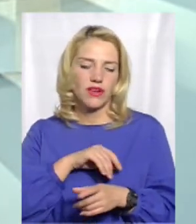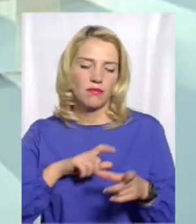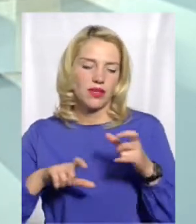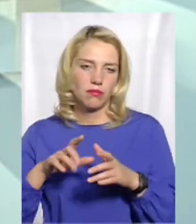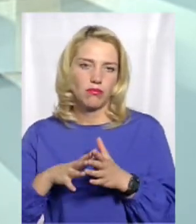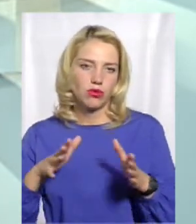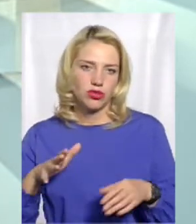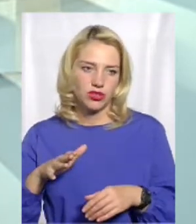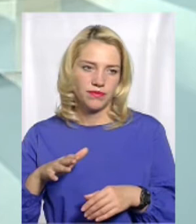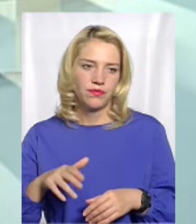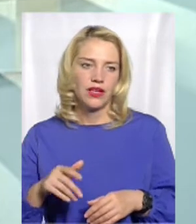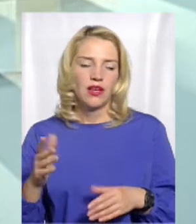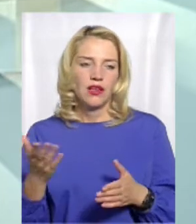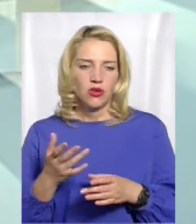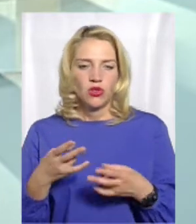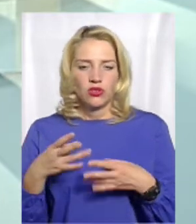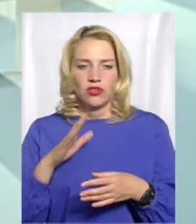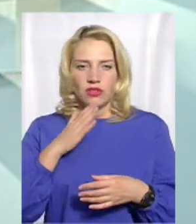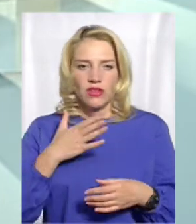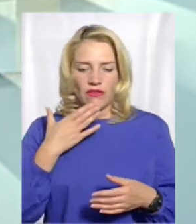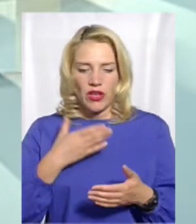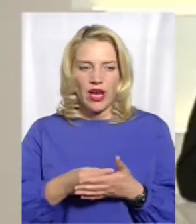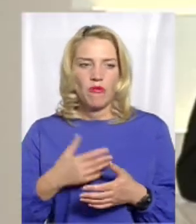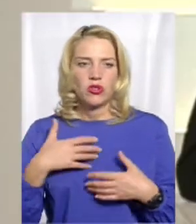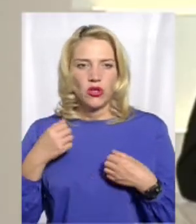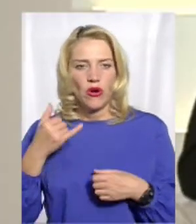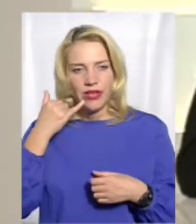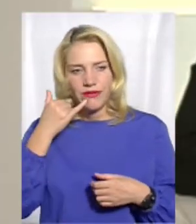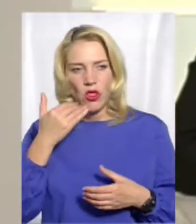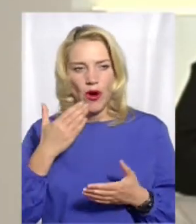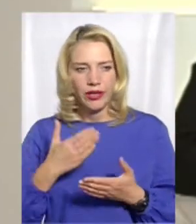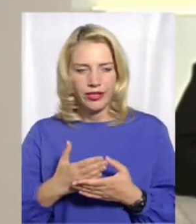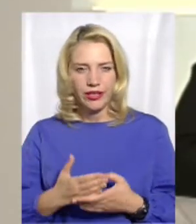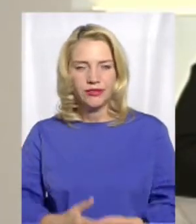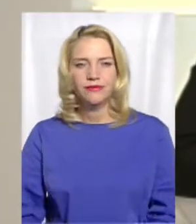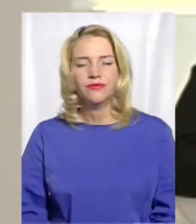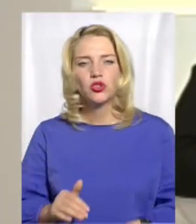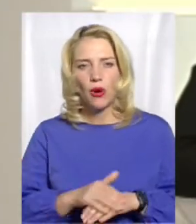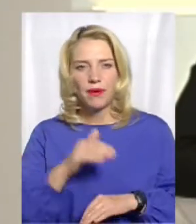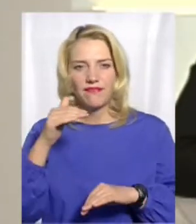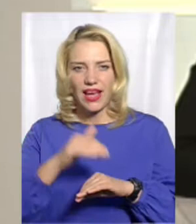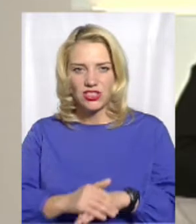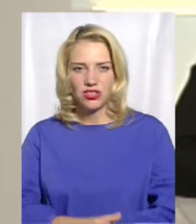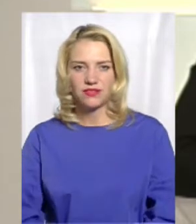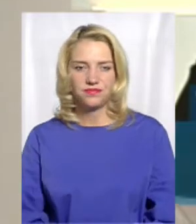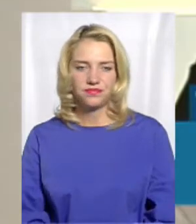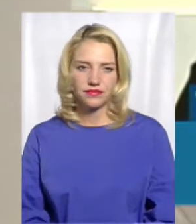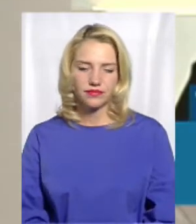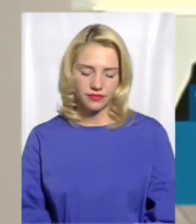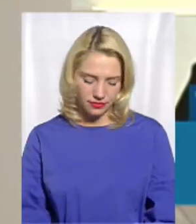потім, шкодячи своєму здоров'ю. У нас є дзвінок у студії. Доброго вечора. Ви в ефірі. Слухаємо